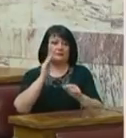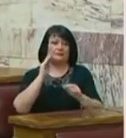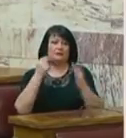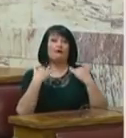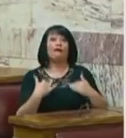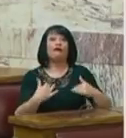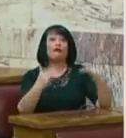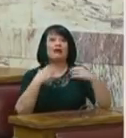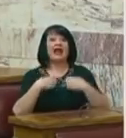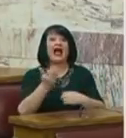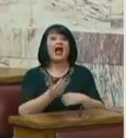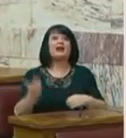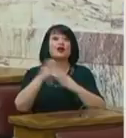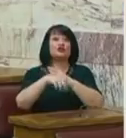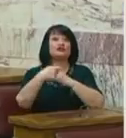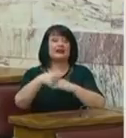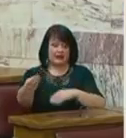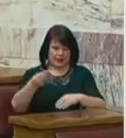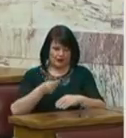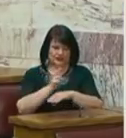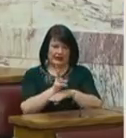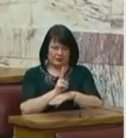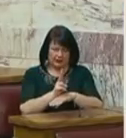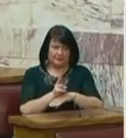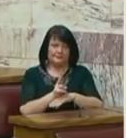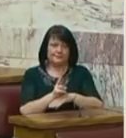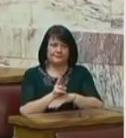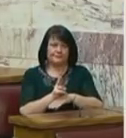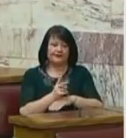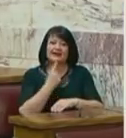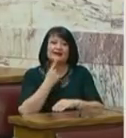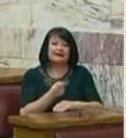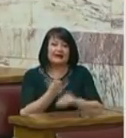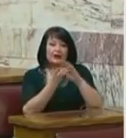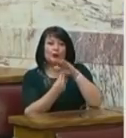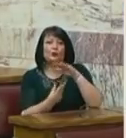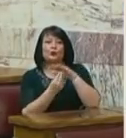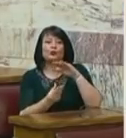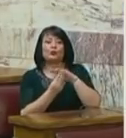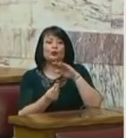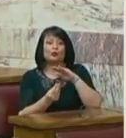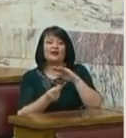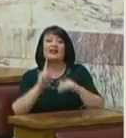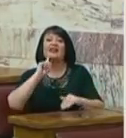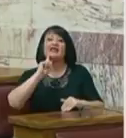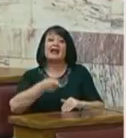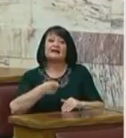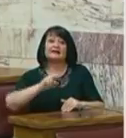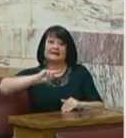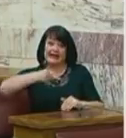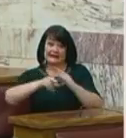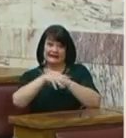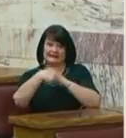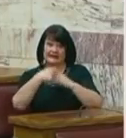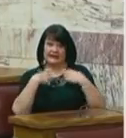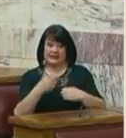εισαγγελίας του Αρείου Πάγου, με το οποίο που χορηγείται αντίγραφο της διάταξης του αντισαγγελέα του Αρείου Πάγου